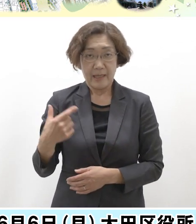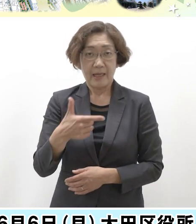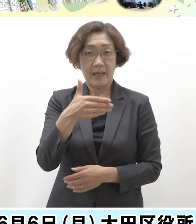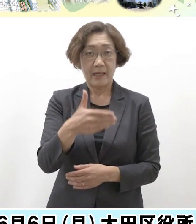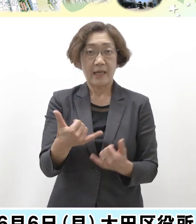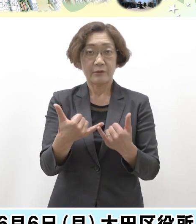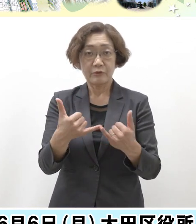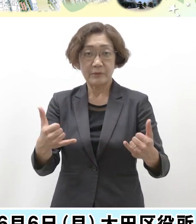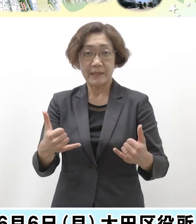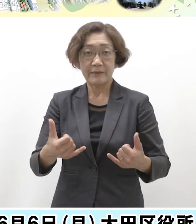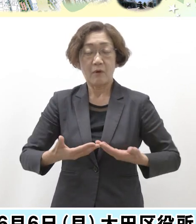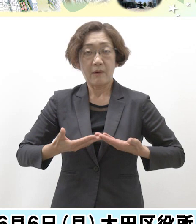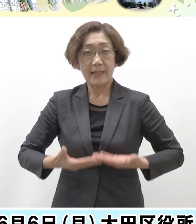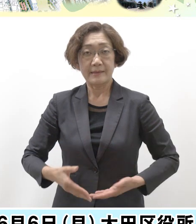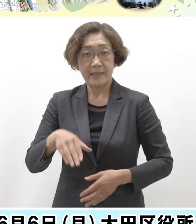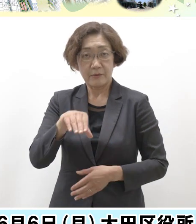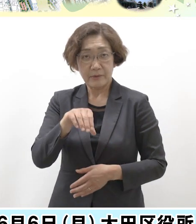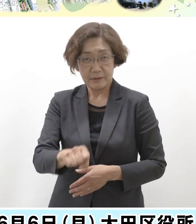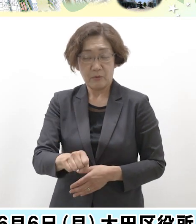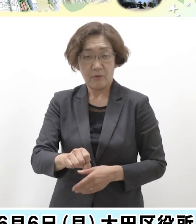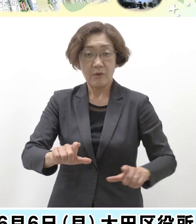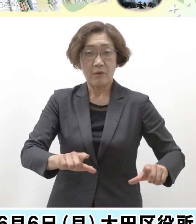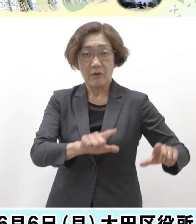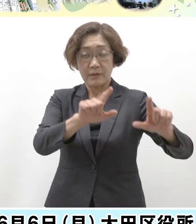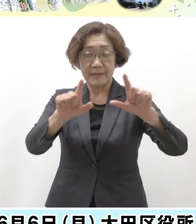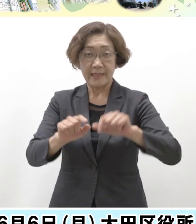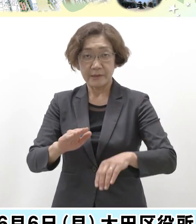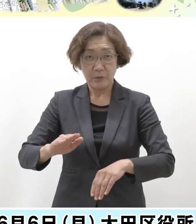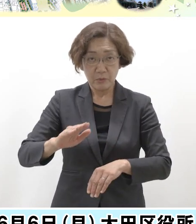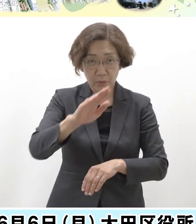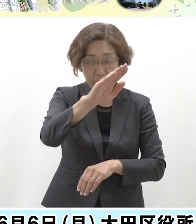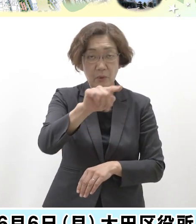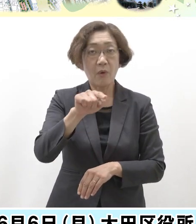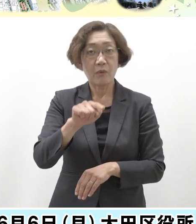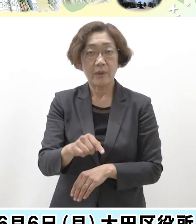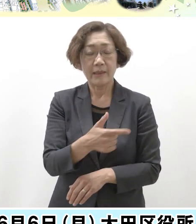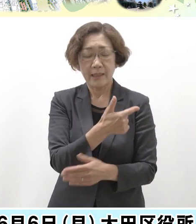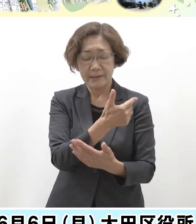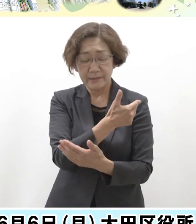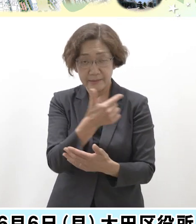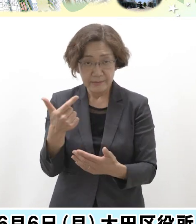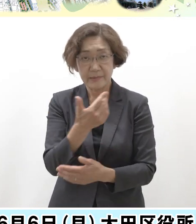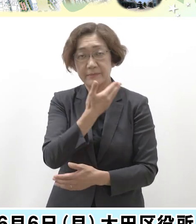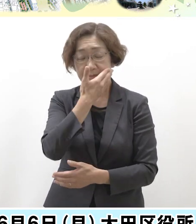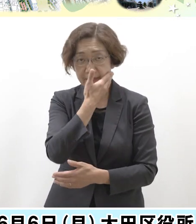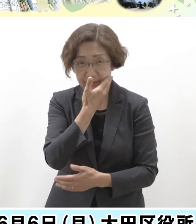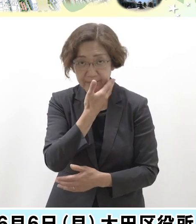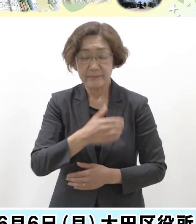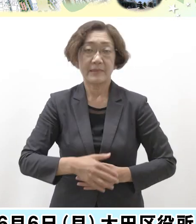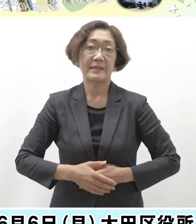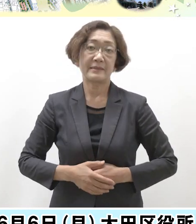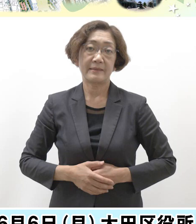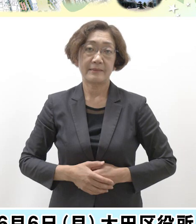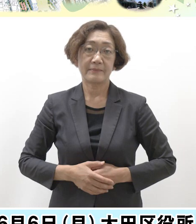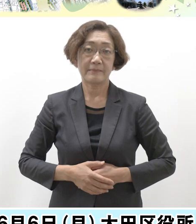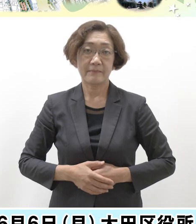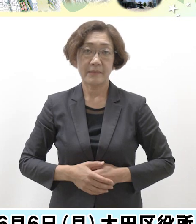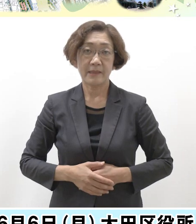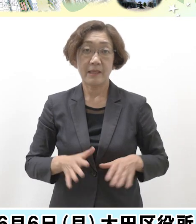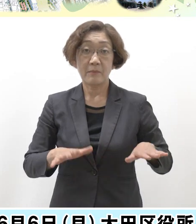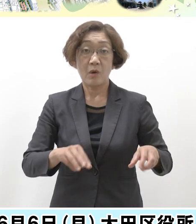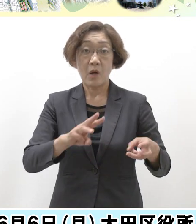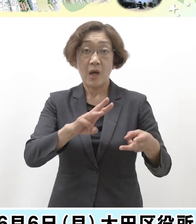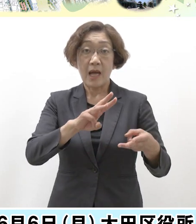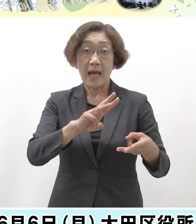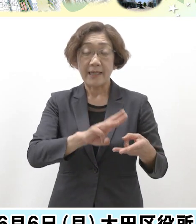の確保と生活の向上が一番であることは言うまでもありません。しかし、羽田空港を抱